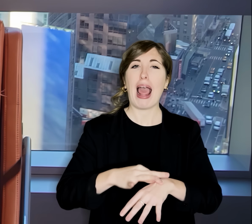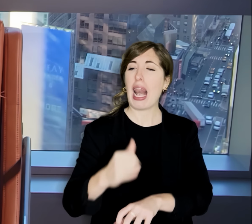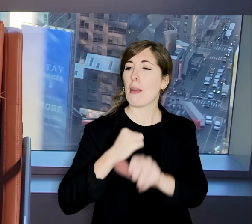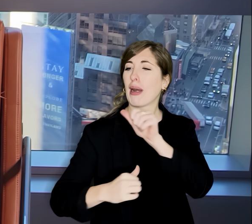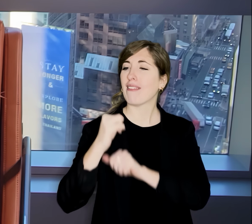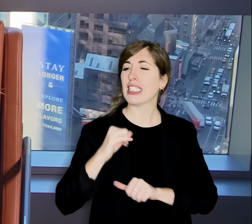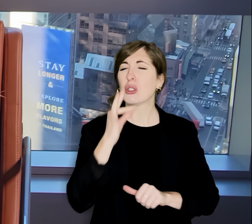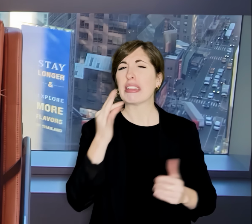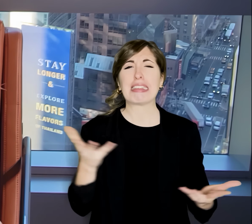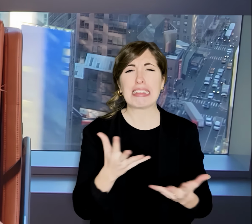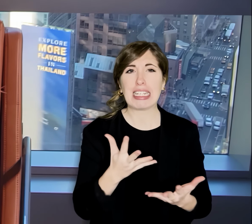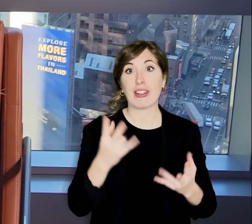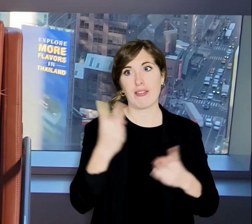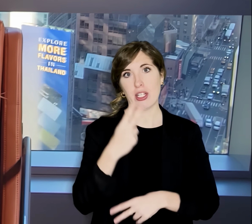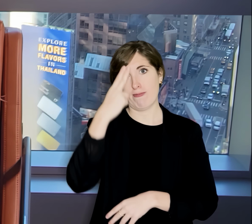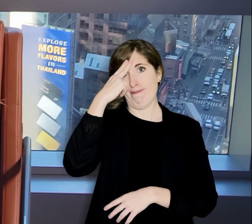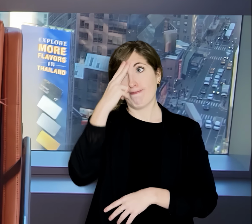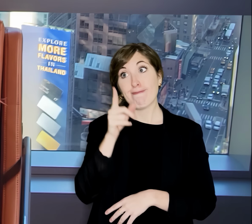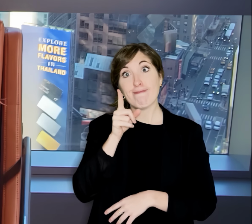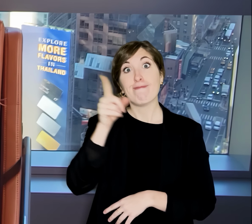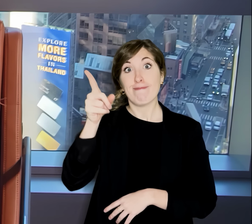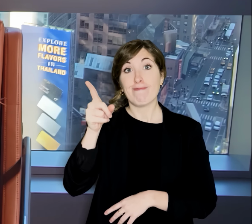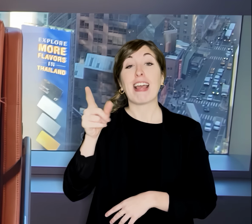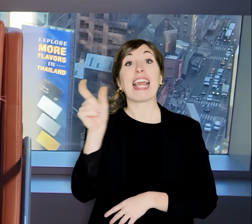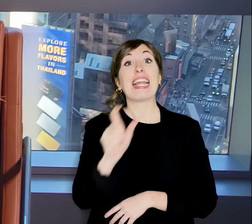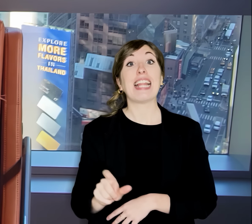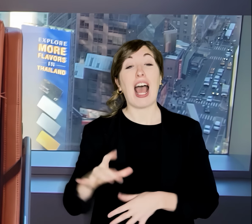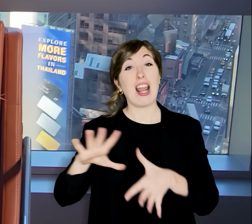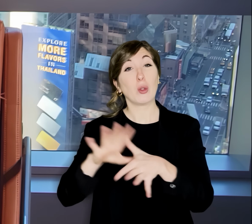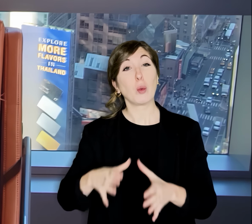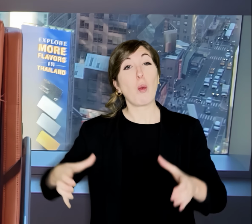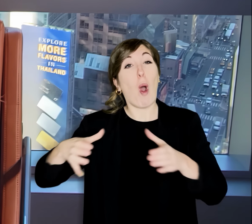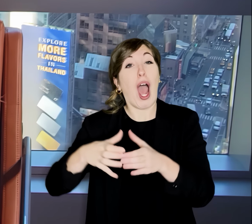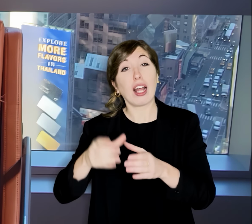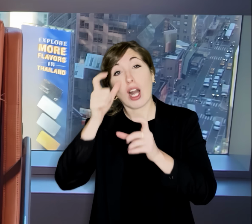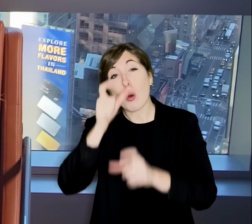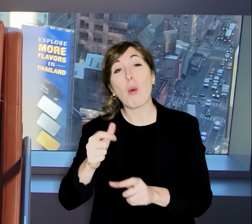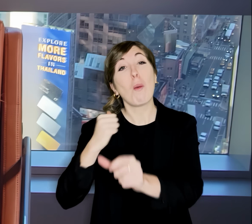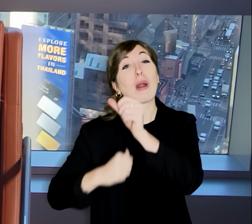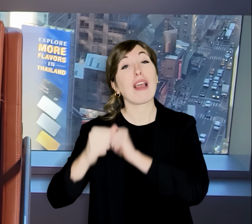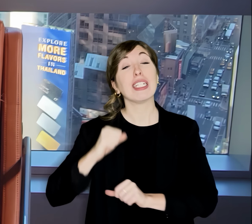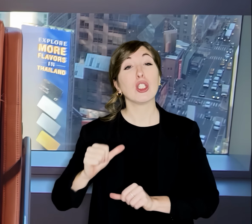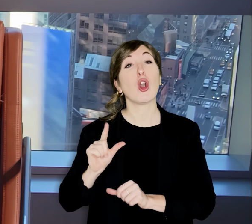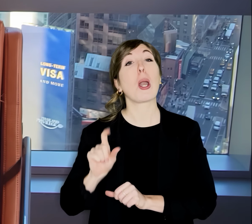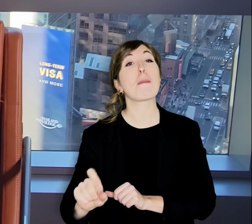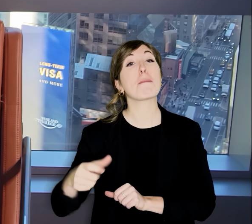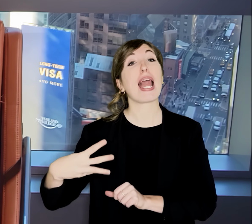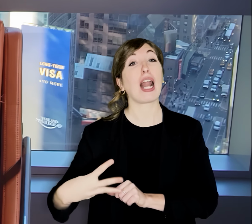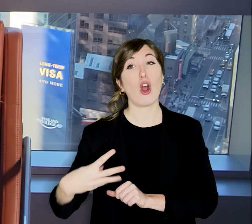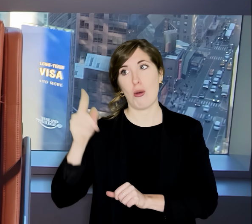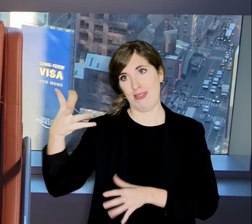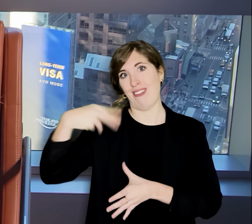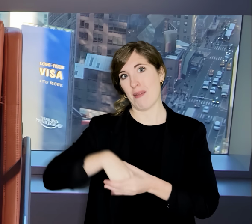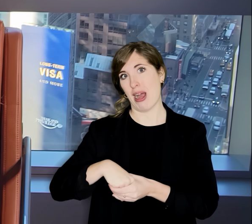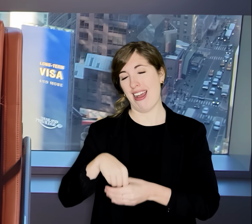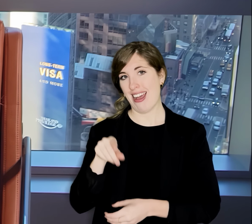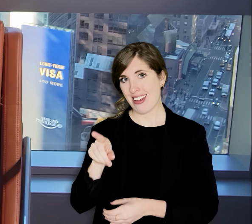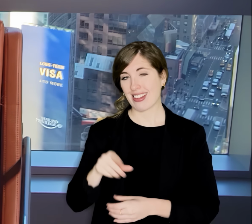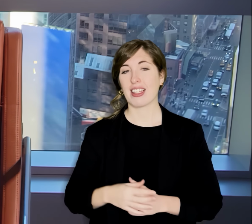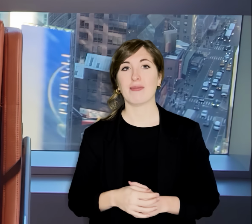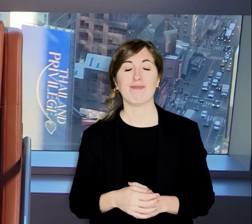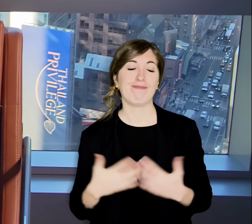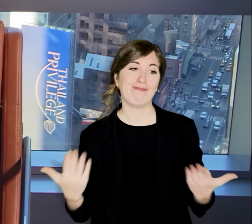chi ci segue che lei è membro della Task Force italiana per la prevenzione del melanoma Sì